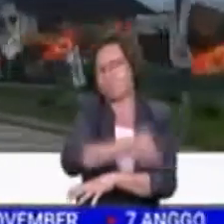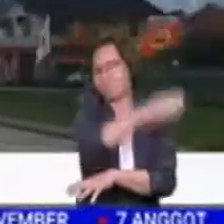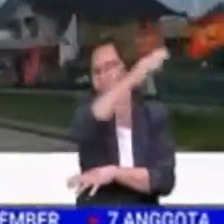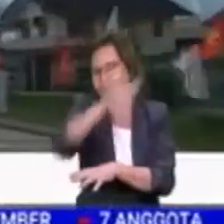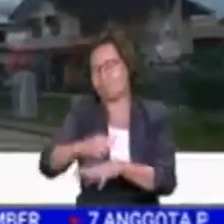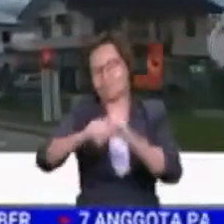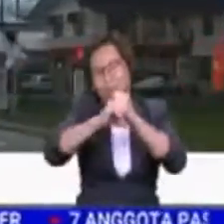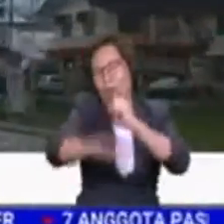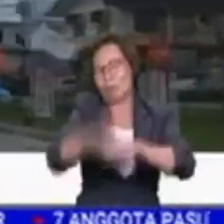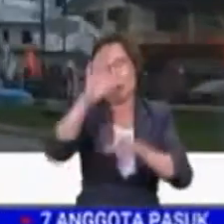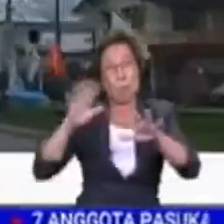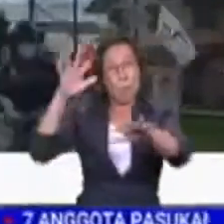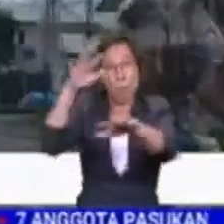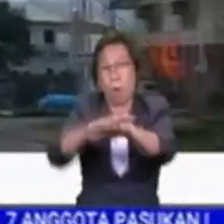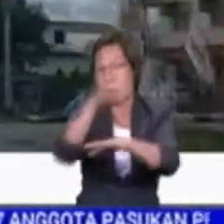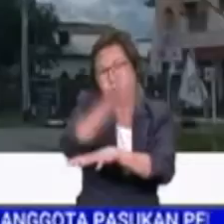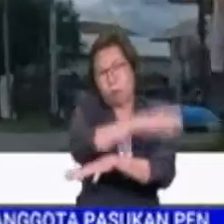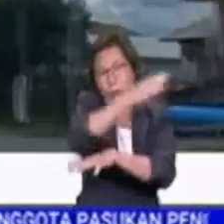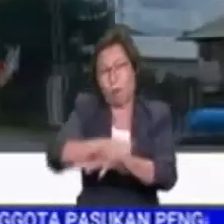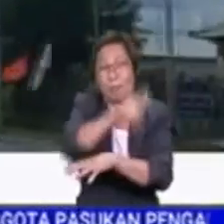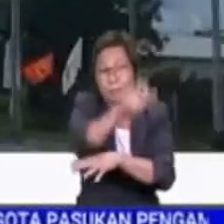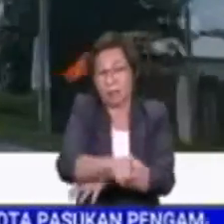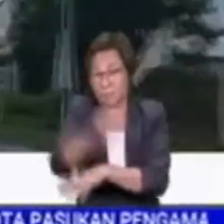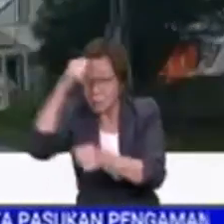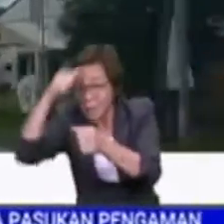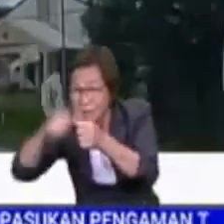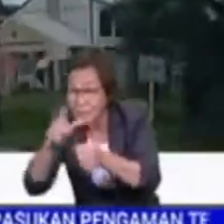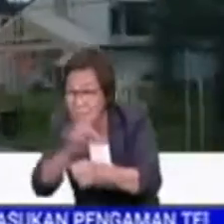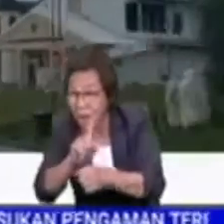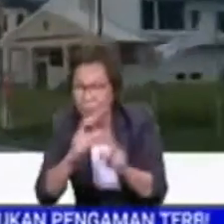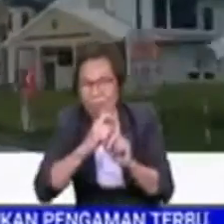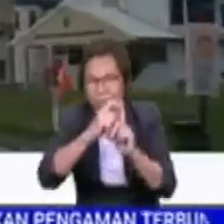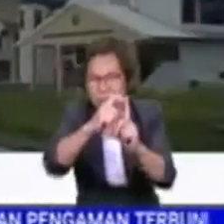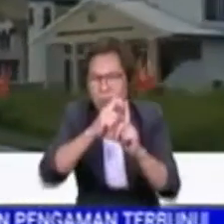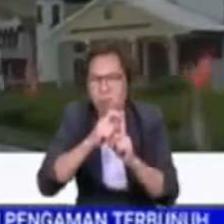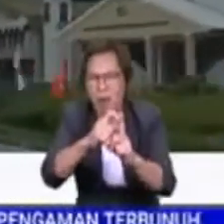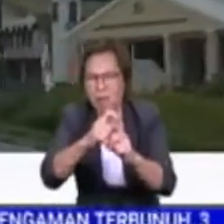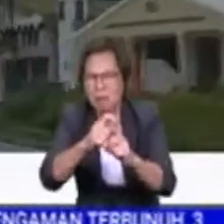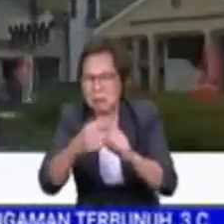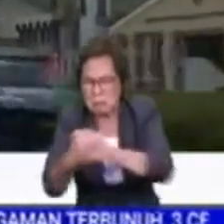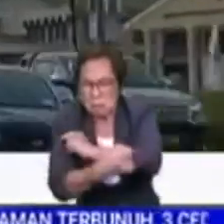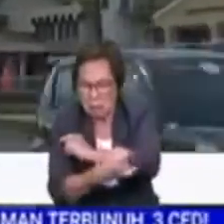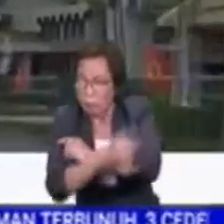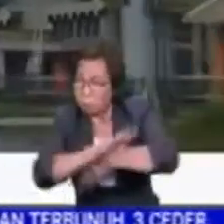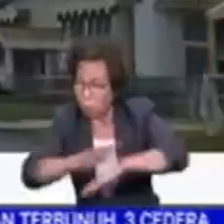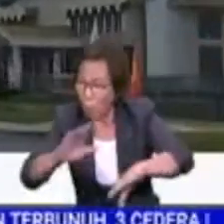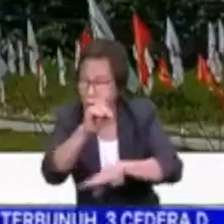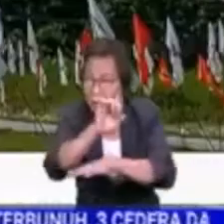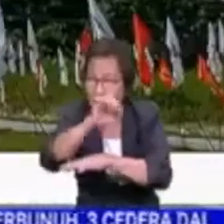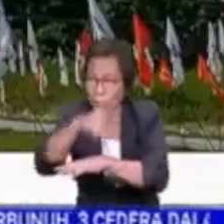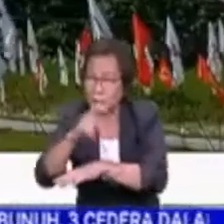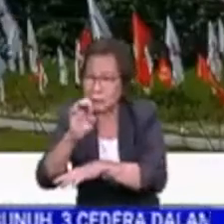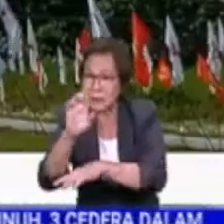sekali. Calon-calon yang bertanding juga diingatkan untuk tidak menggunakan kata-kata yang berbentuk hasutan. DSP